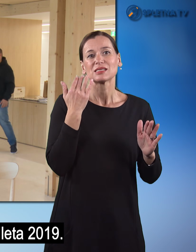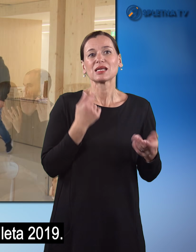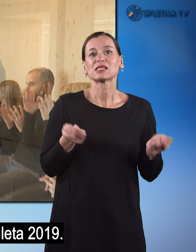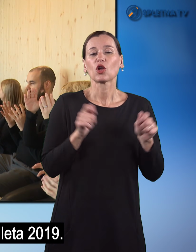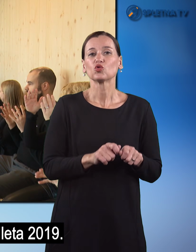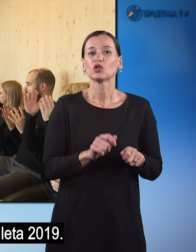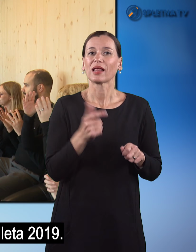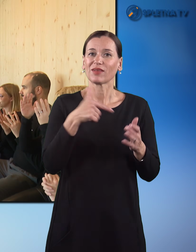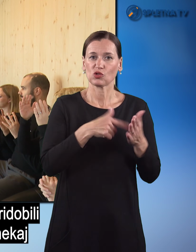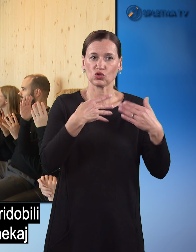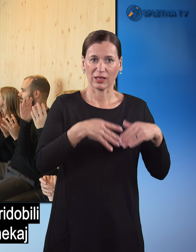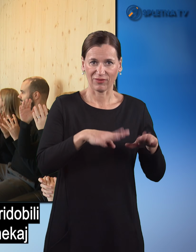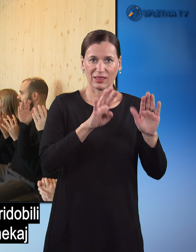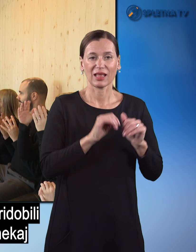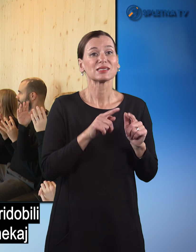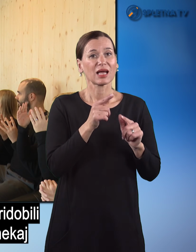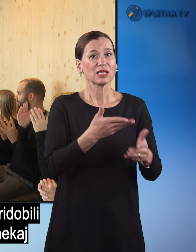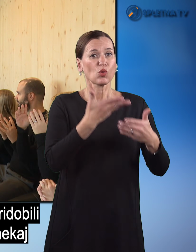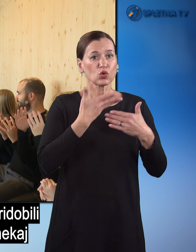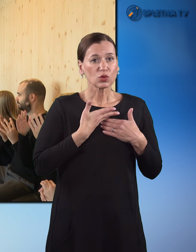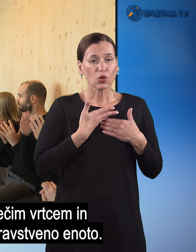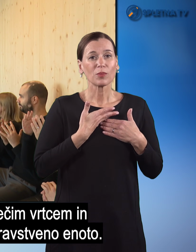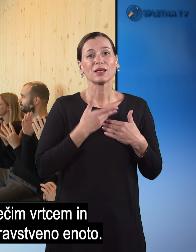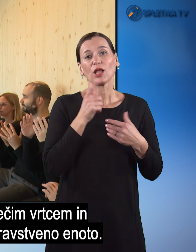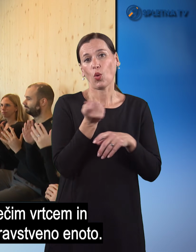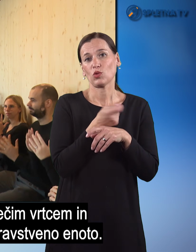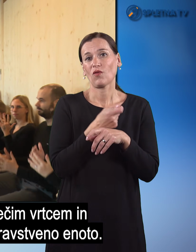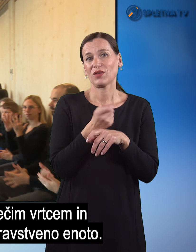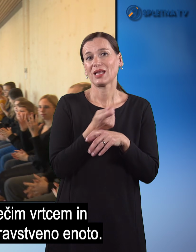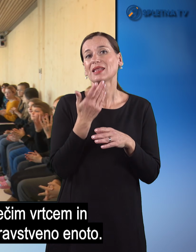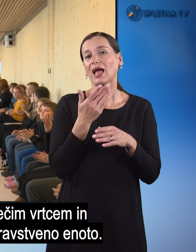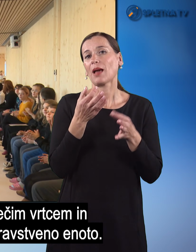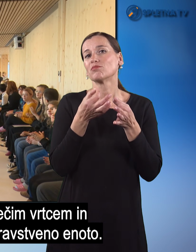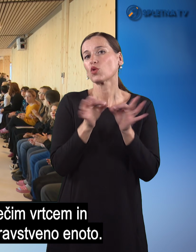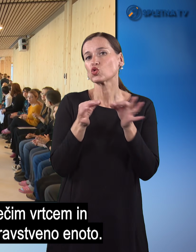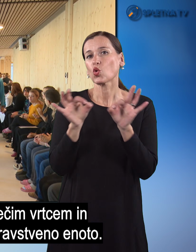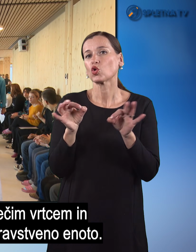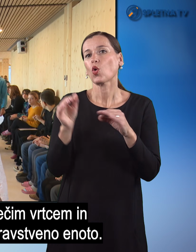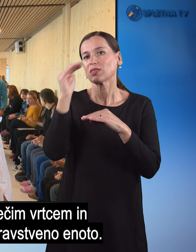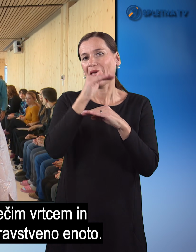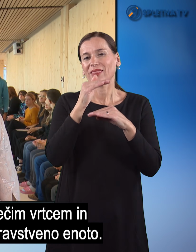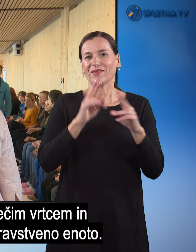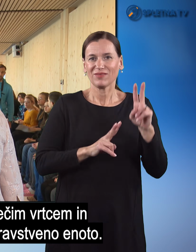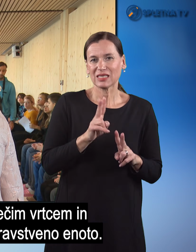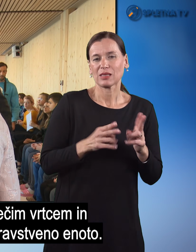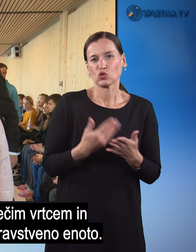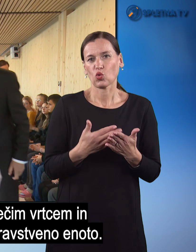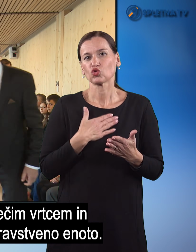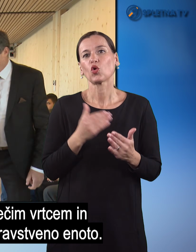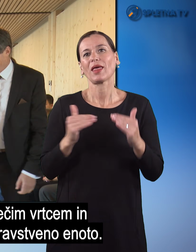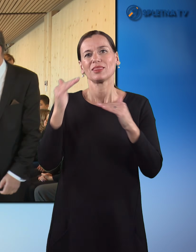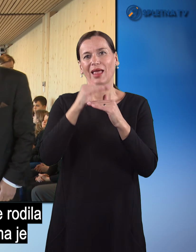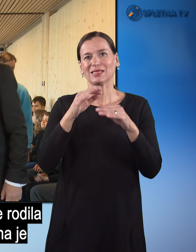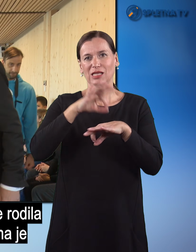zaključila leta 2019. Takrat smo pridobili in obnovili nekaj prostorov nad obstoječim vrtcem in osnovno šolo in nad zdravstveno